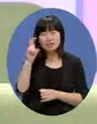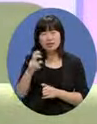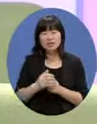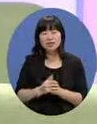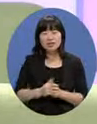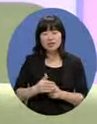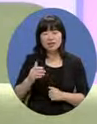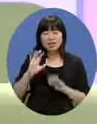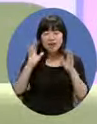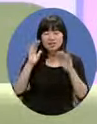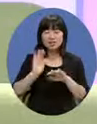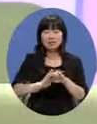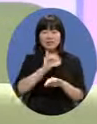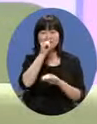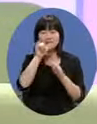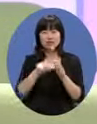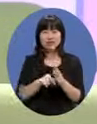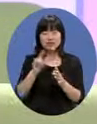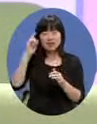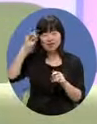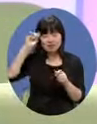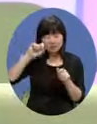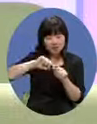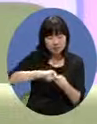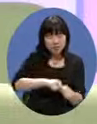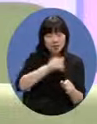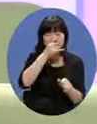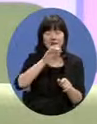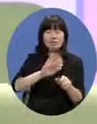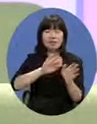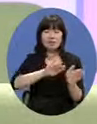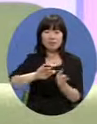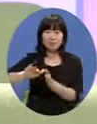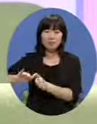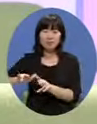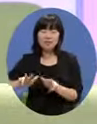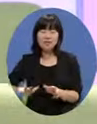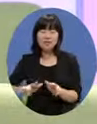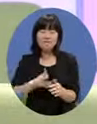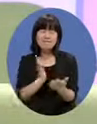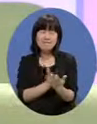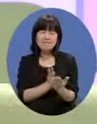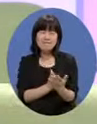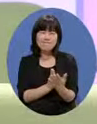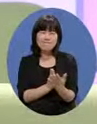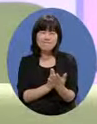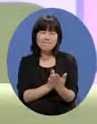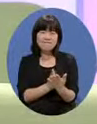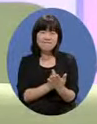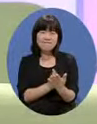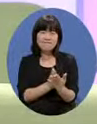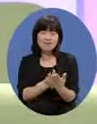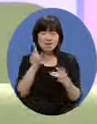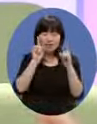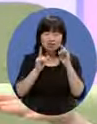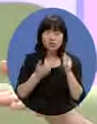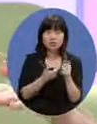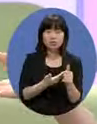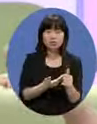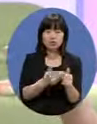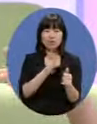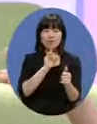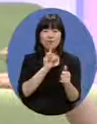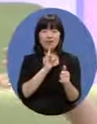아이가 잘못할 때 뭐 이렇게 다 꼴밤도 때리지만 한편으로는 그냥 속사포같이 아이를 상처주는